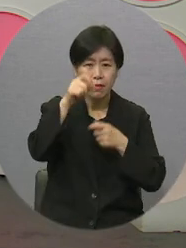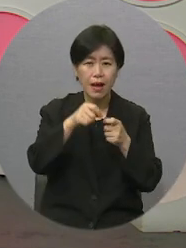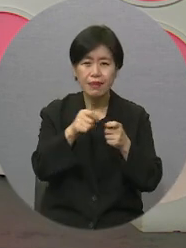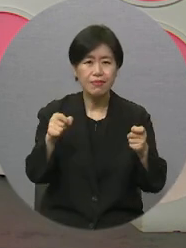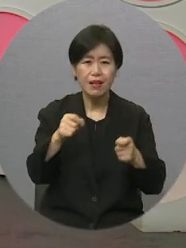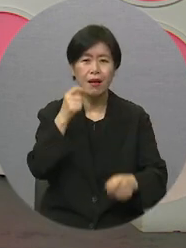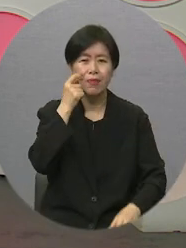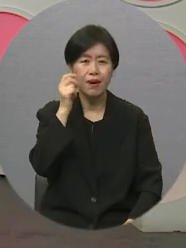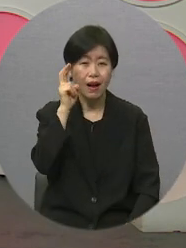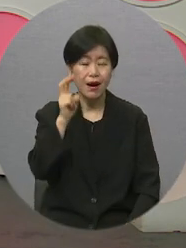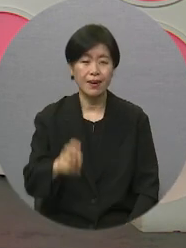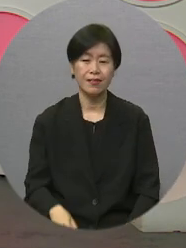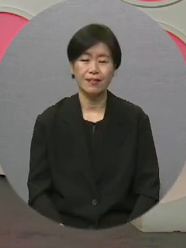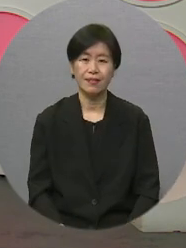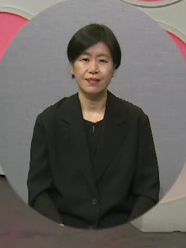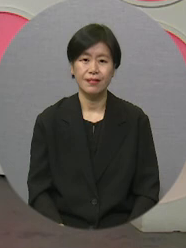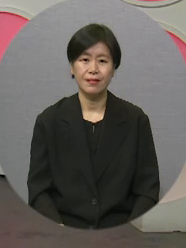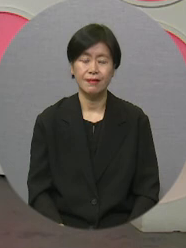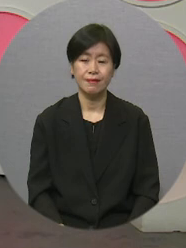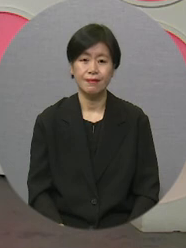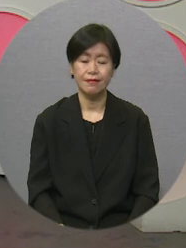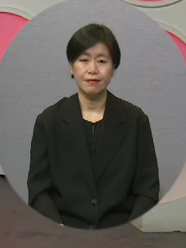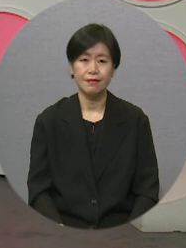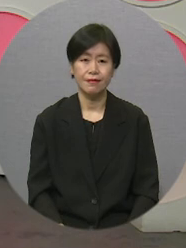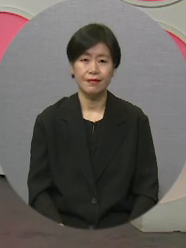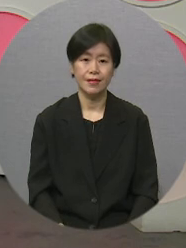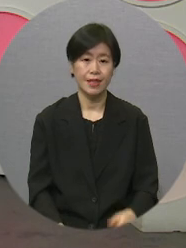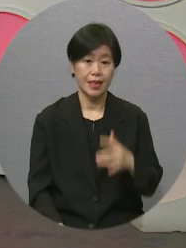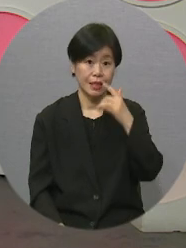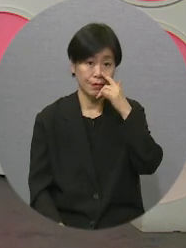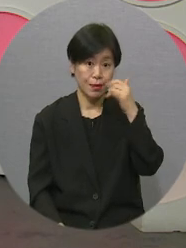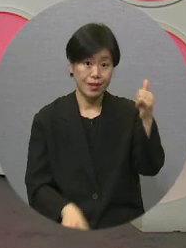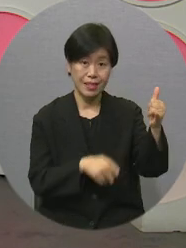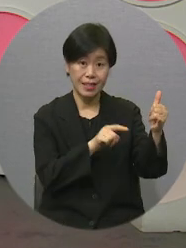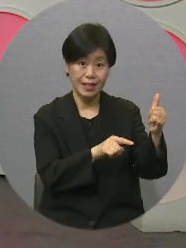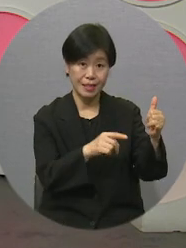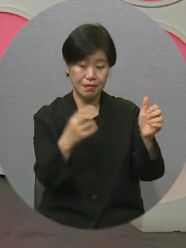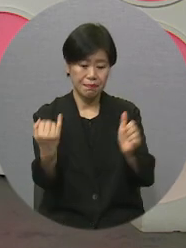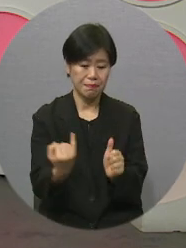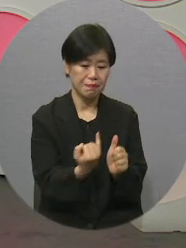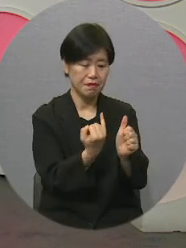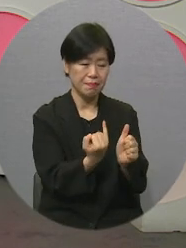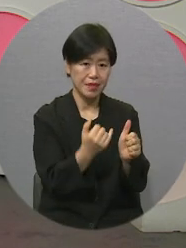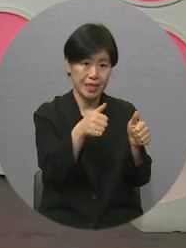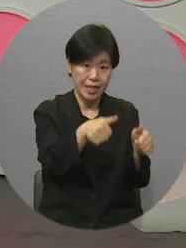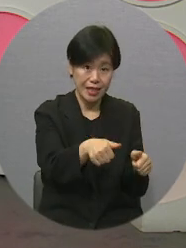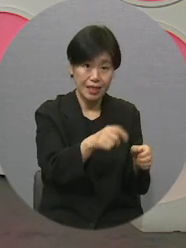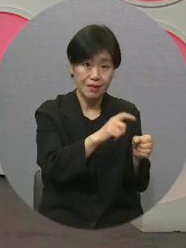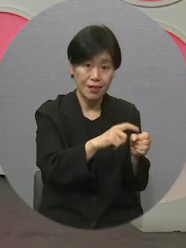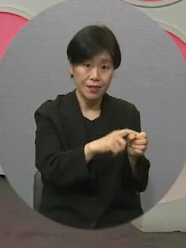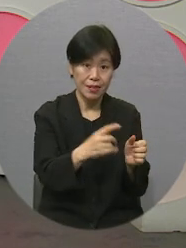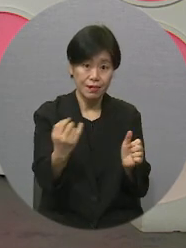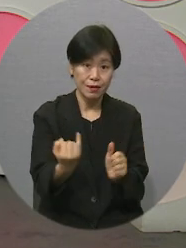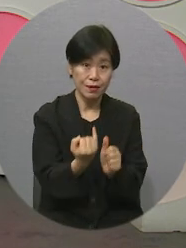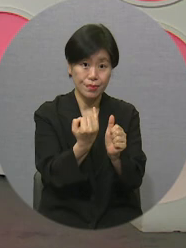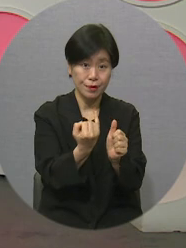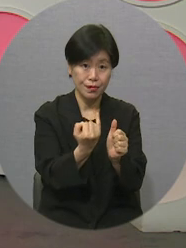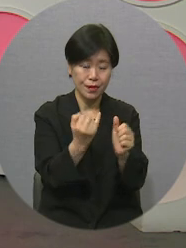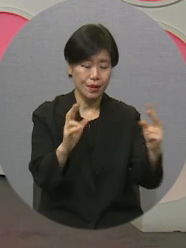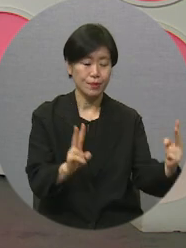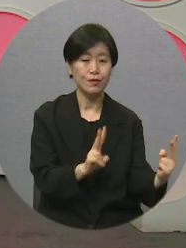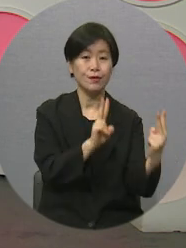것 같았습니다. 신랑 측 부모님 앞에 신랑 신부가 선 그때 신랑 아버지가